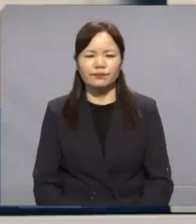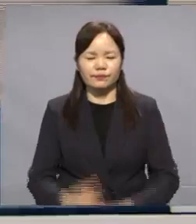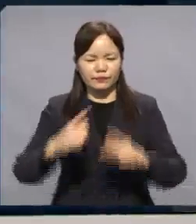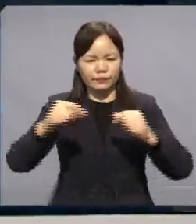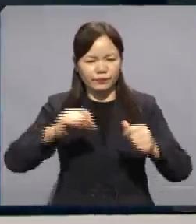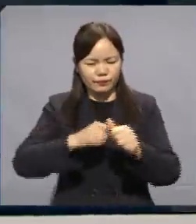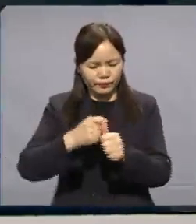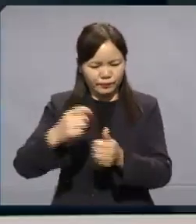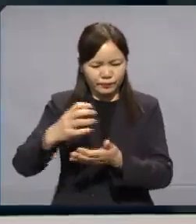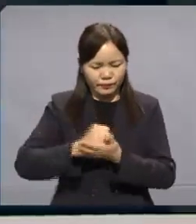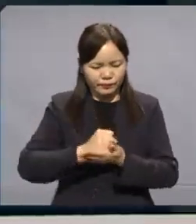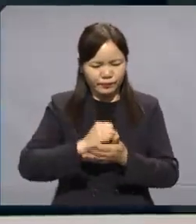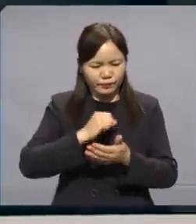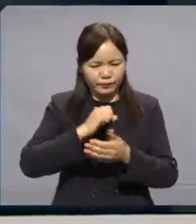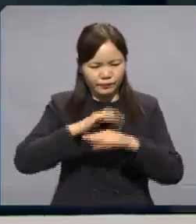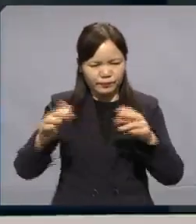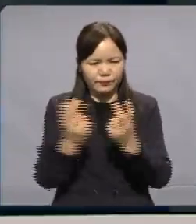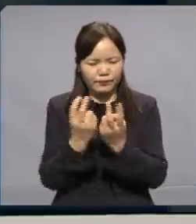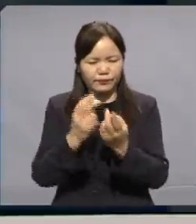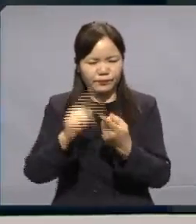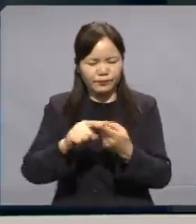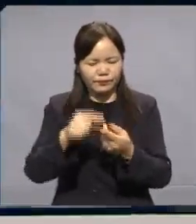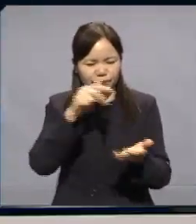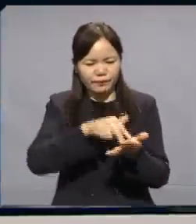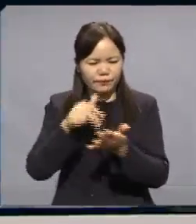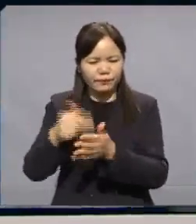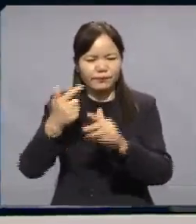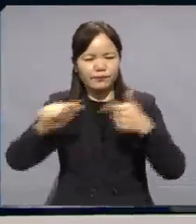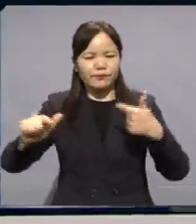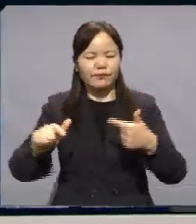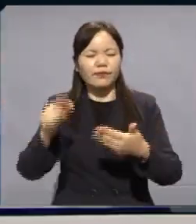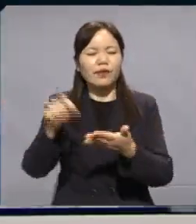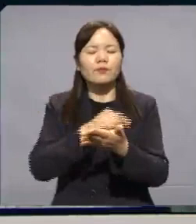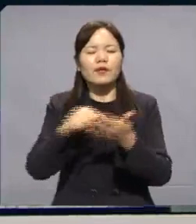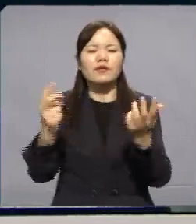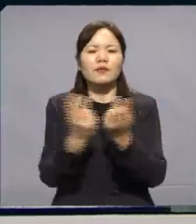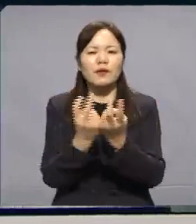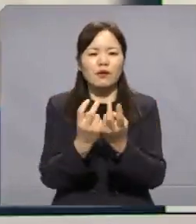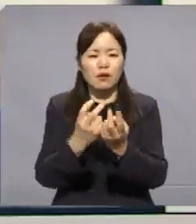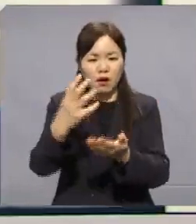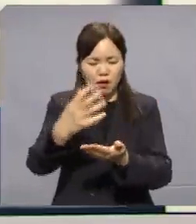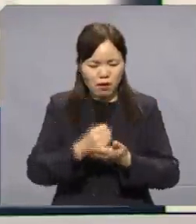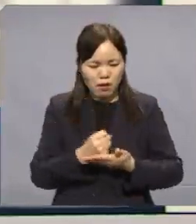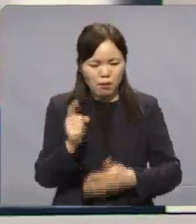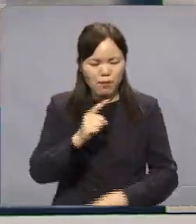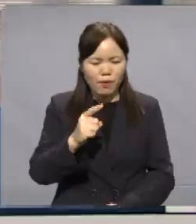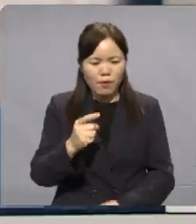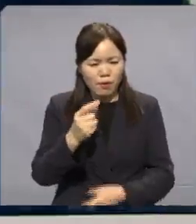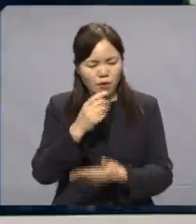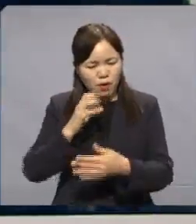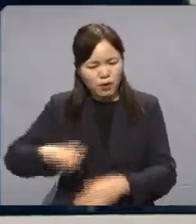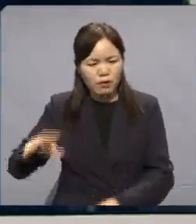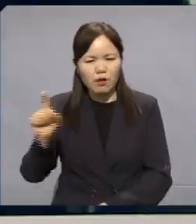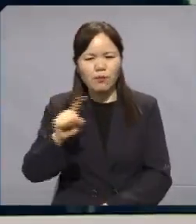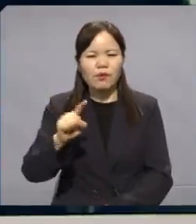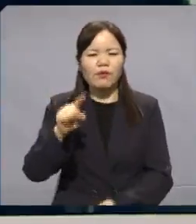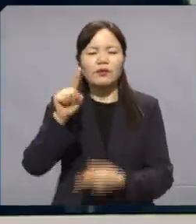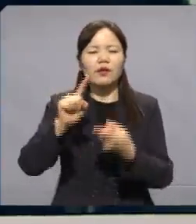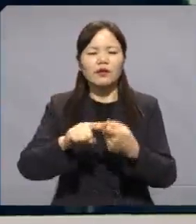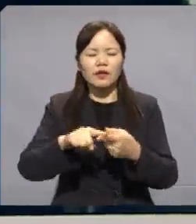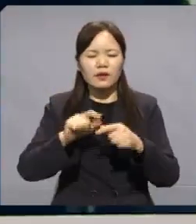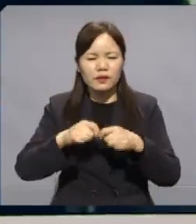일제 강제징용 해법을 두고 서로 입장이 엇갈리고 있습니다. 배상 방안으로 무엇을 얻고 무엇을 잃었는지 김민주 기자가